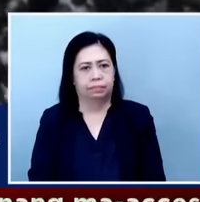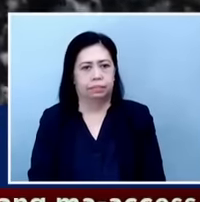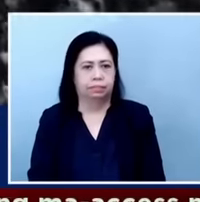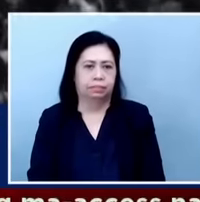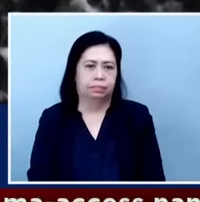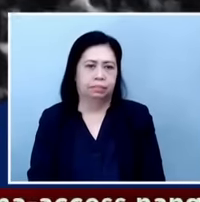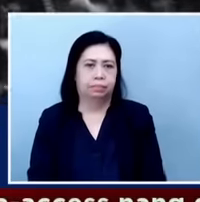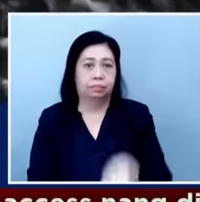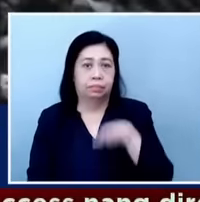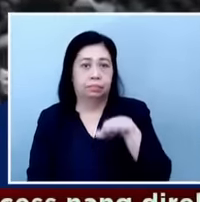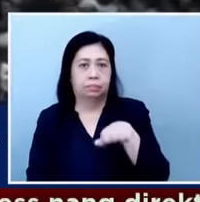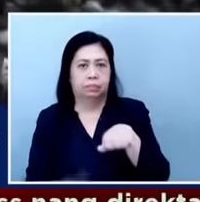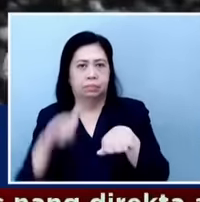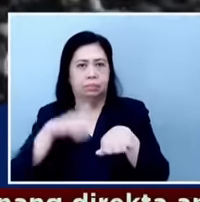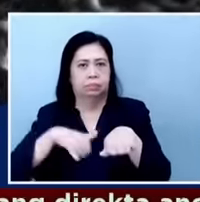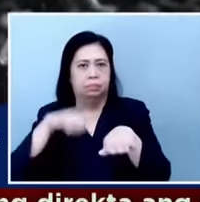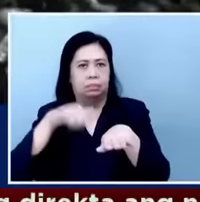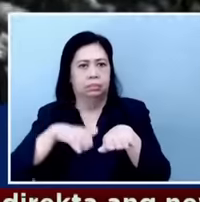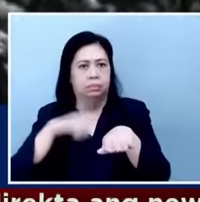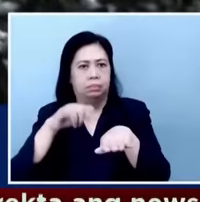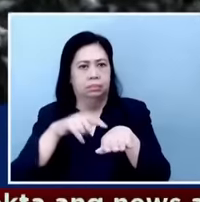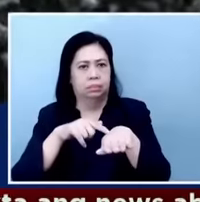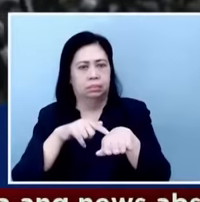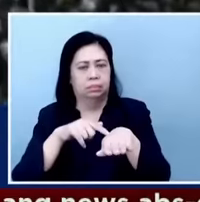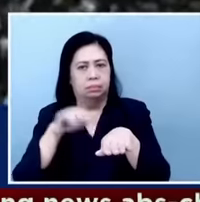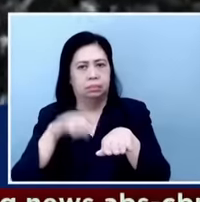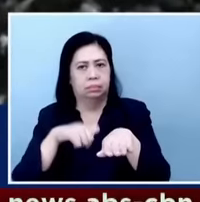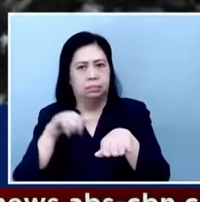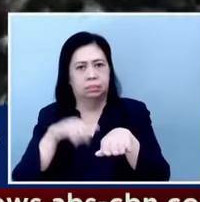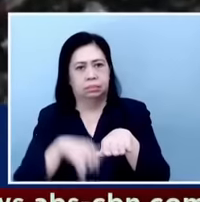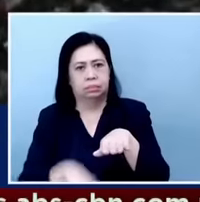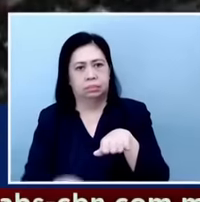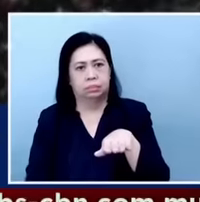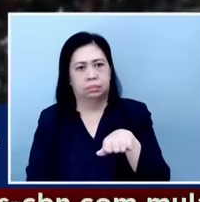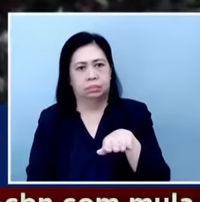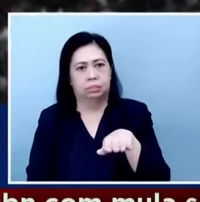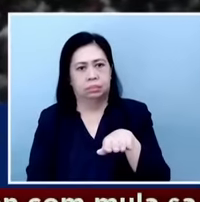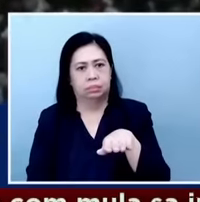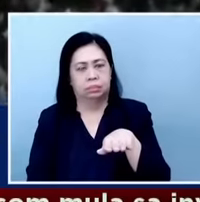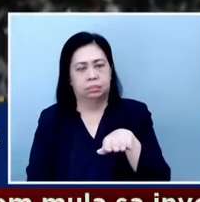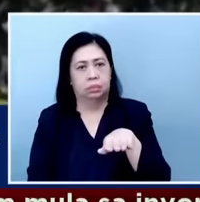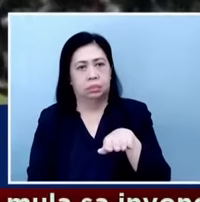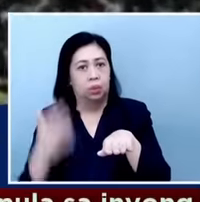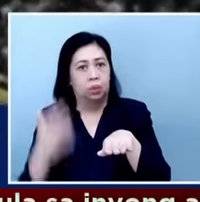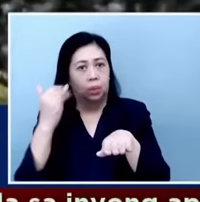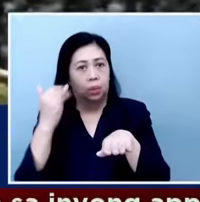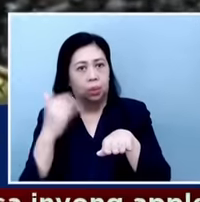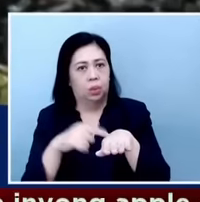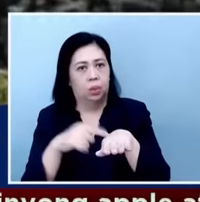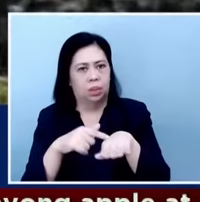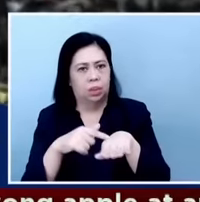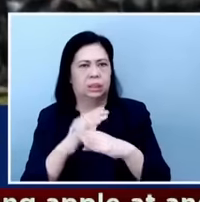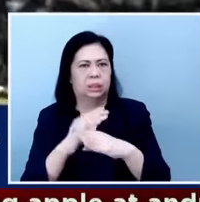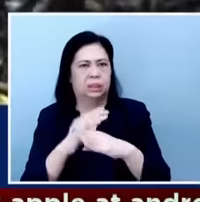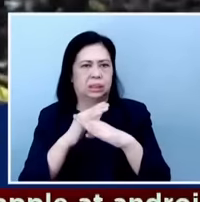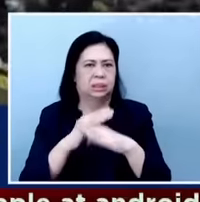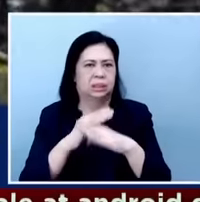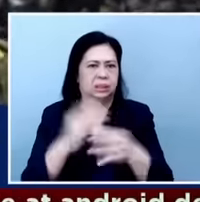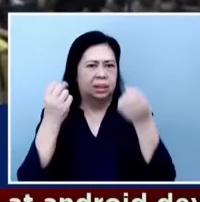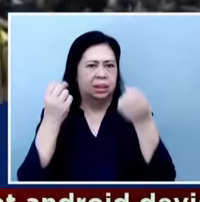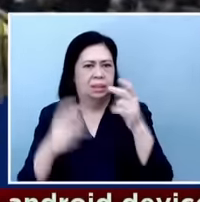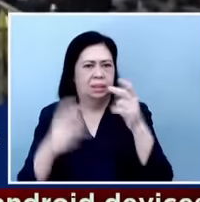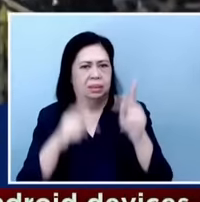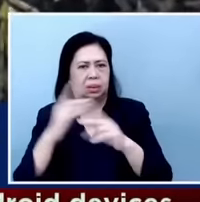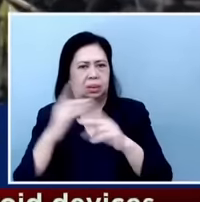nakahinto po ngayon ang andas ng poong Nazareno dahil nga sa nahaharang po ng napakaraming